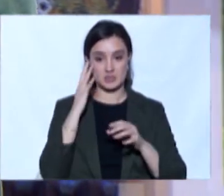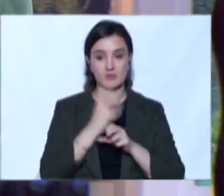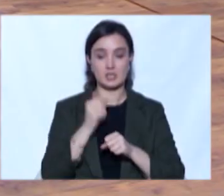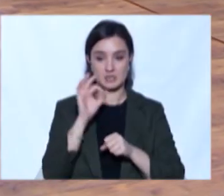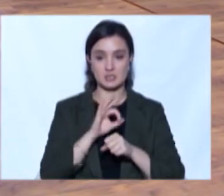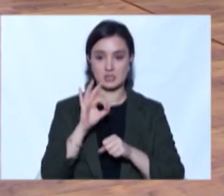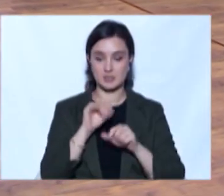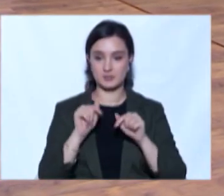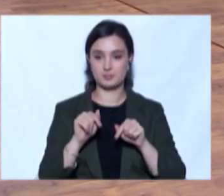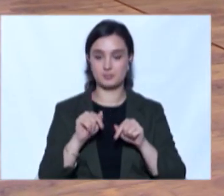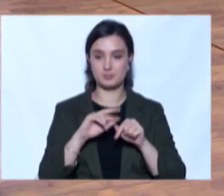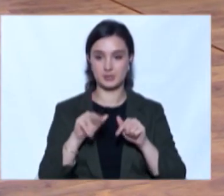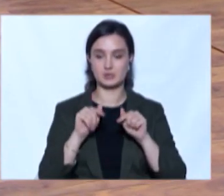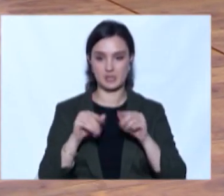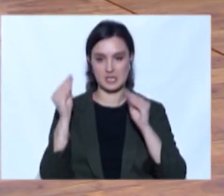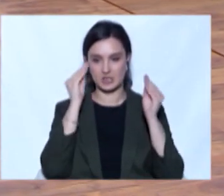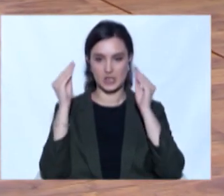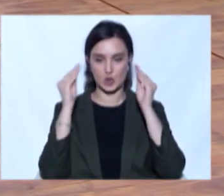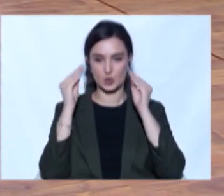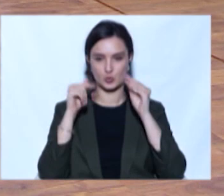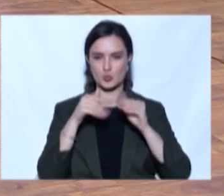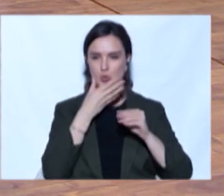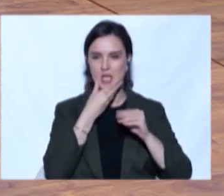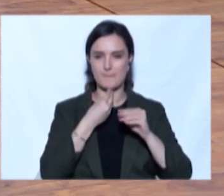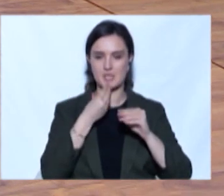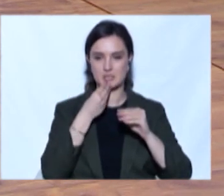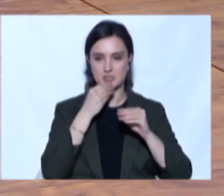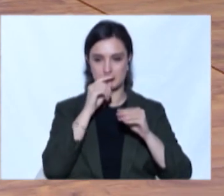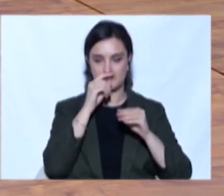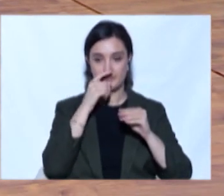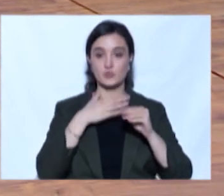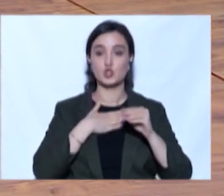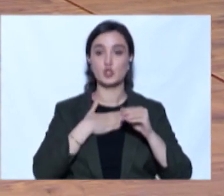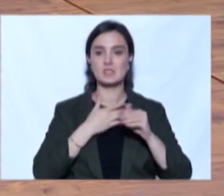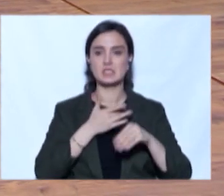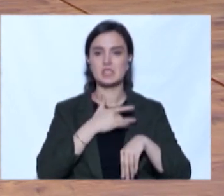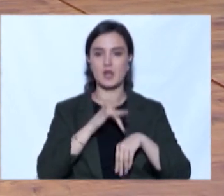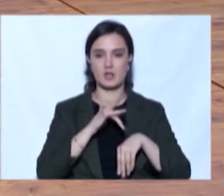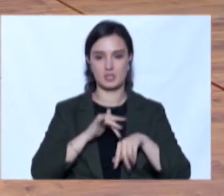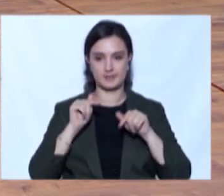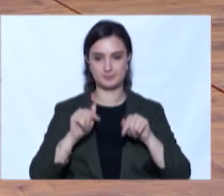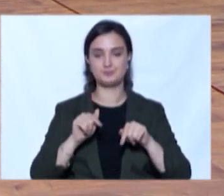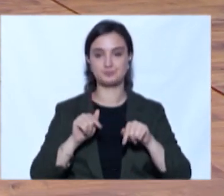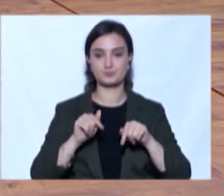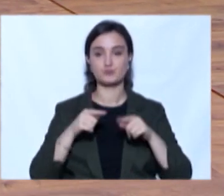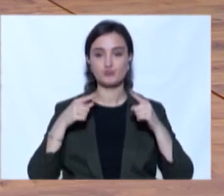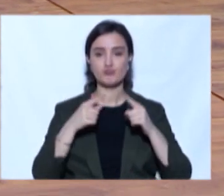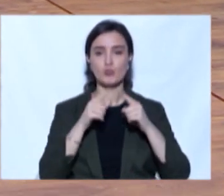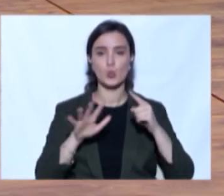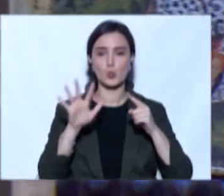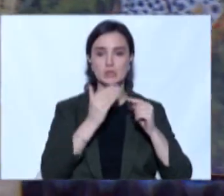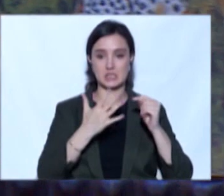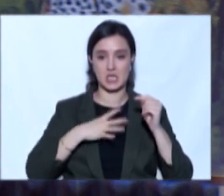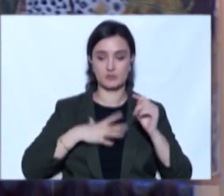და განვიხილოთ ეს მარღლის ულამაზესი და მე როგორც ვითხარი ჩემი საყვარელი კუთხე